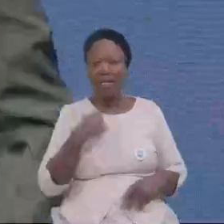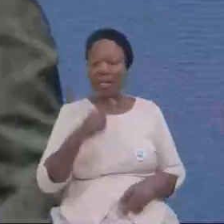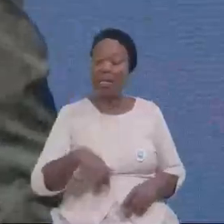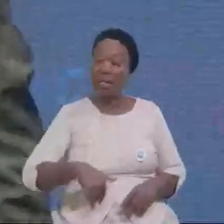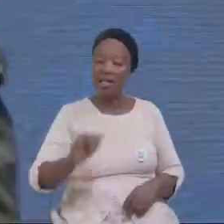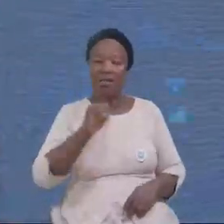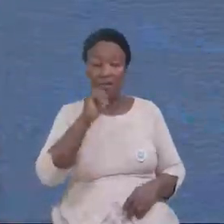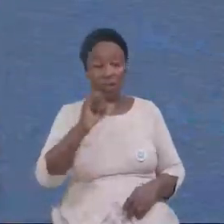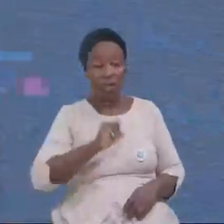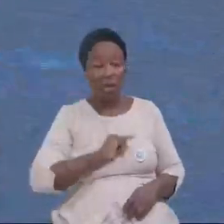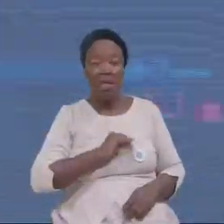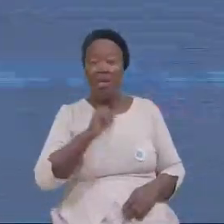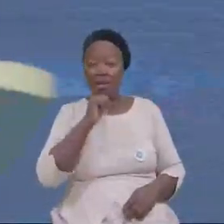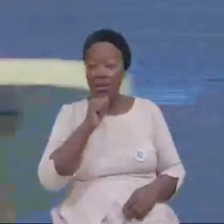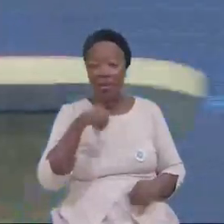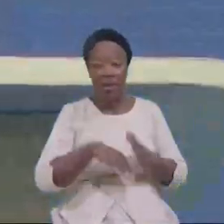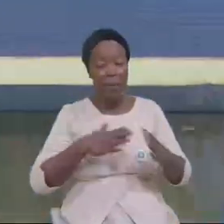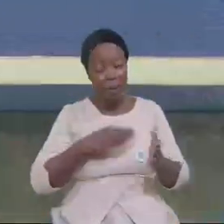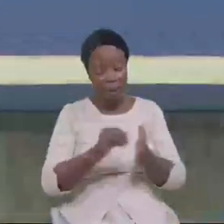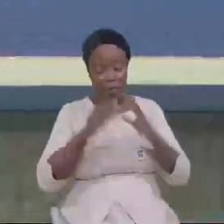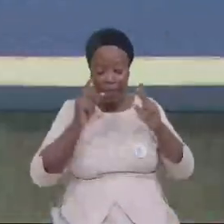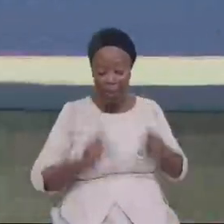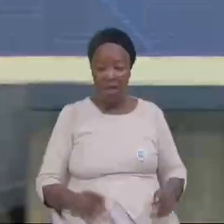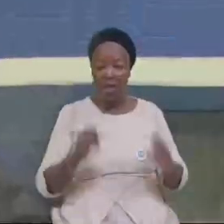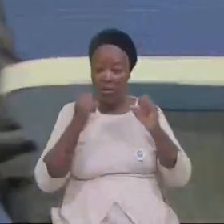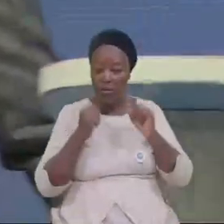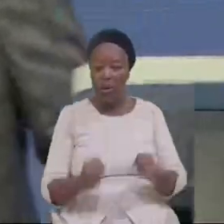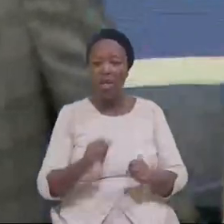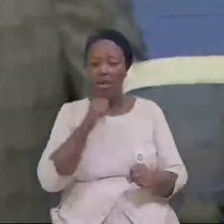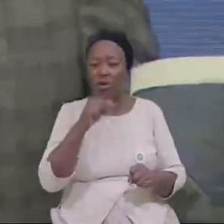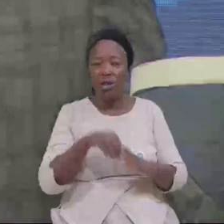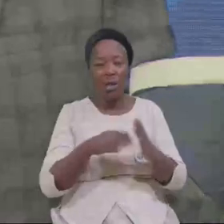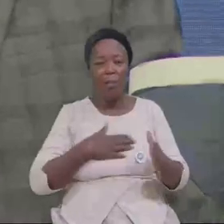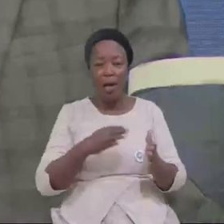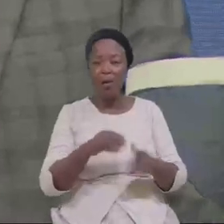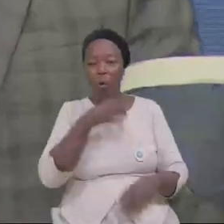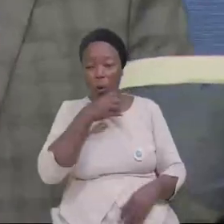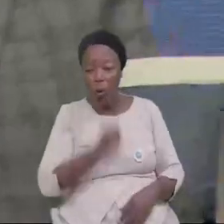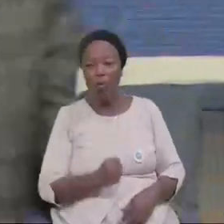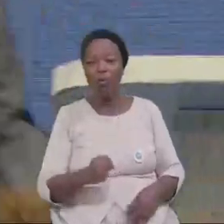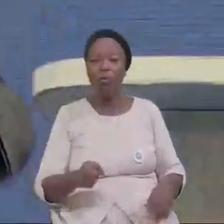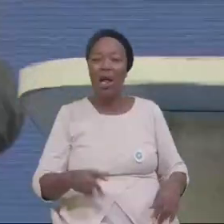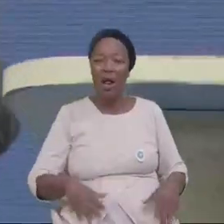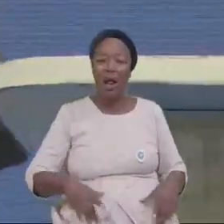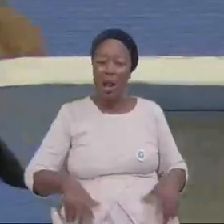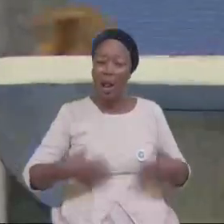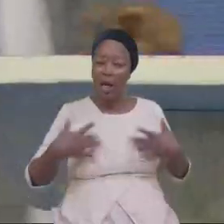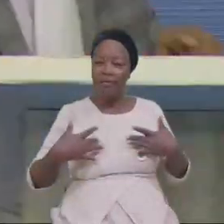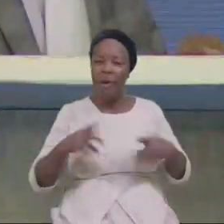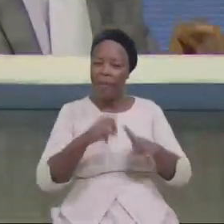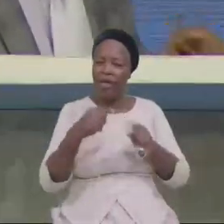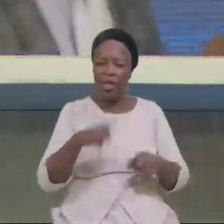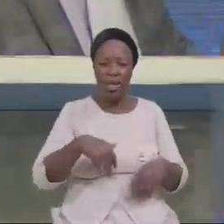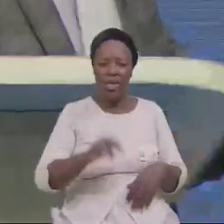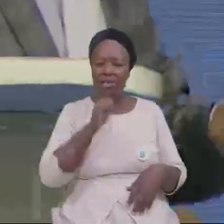plus moi qui vis, ce n'est pas par ma force personnelle, ce n'est pas par mon ancienne vie. Il dit, ce